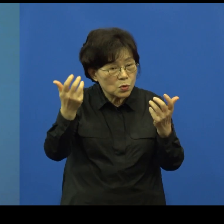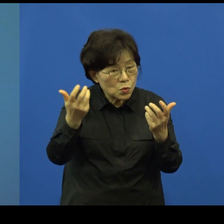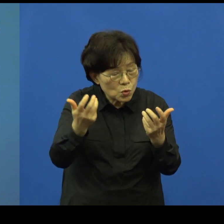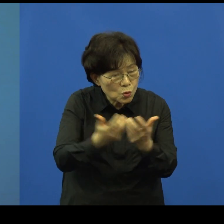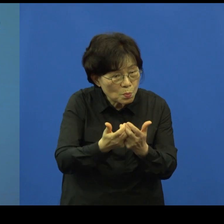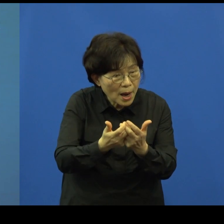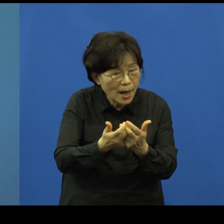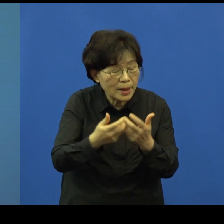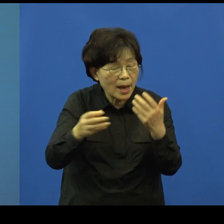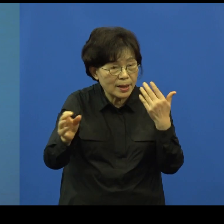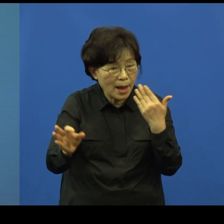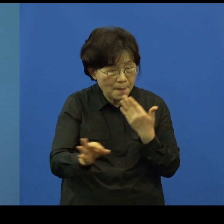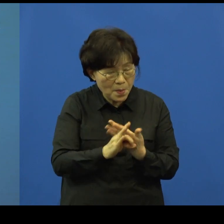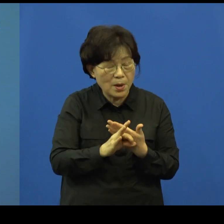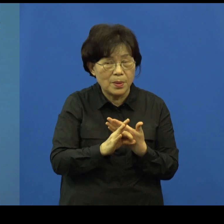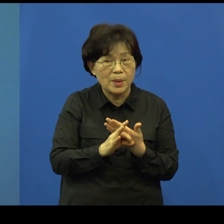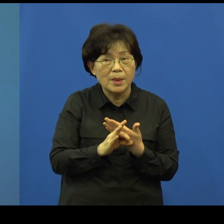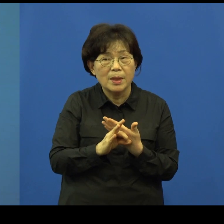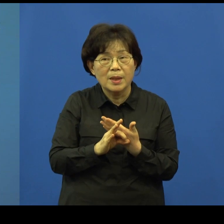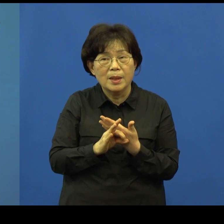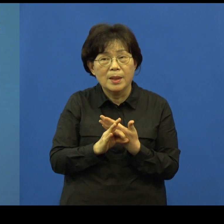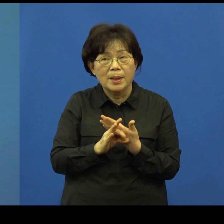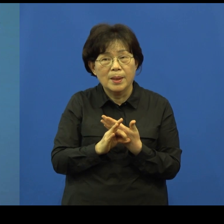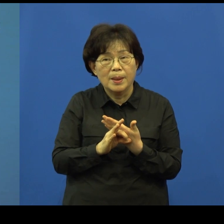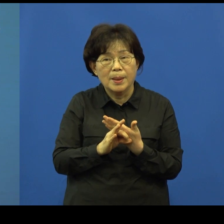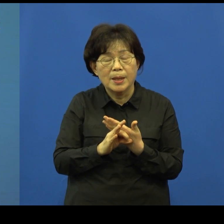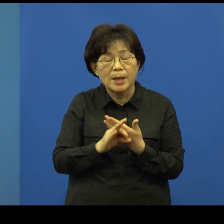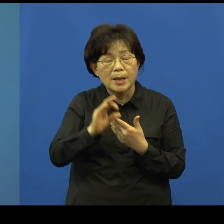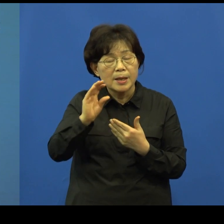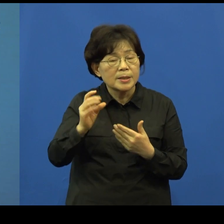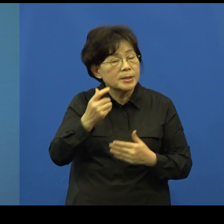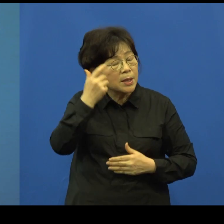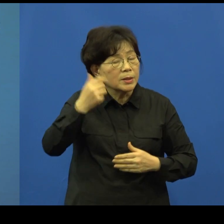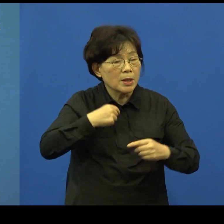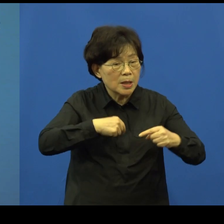충만을 하면 성령 충만한 우리를 지배하는